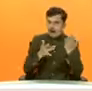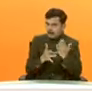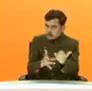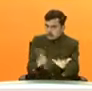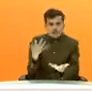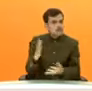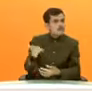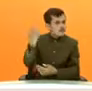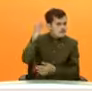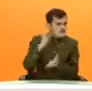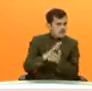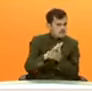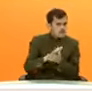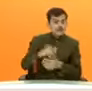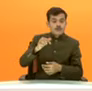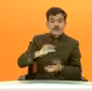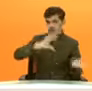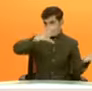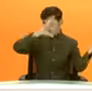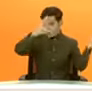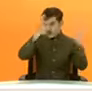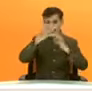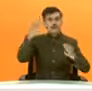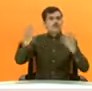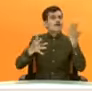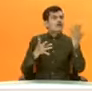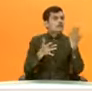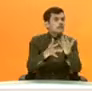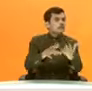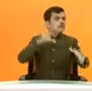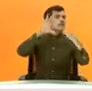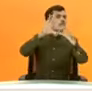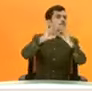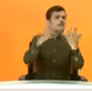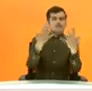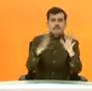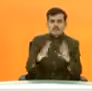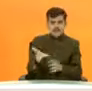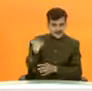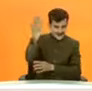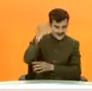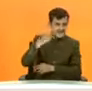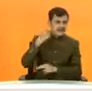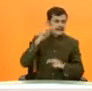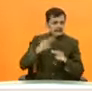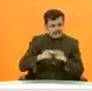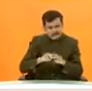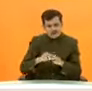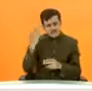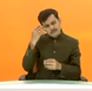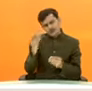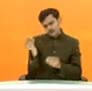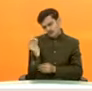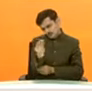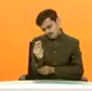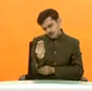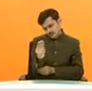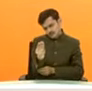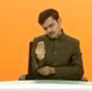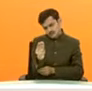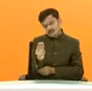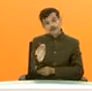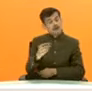थे, न ही दुनिया की टेक्नोलॉजी तक वैसी पहुंच थी। अगर कुछ था तो वो था